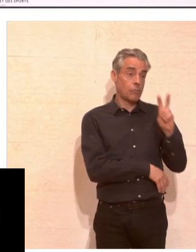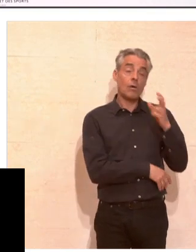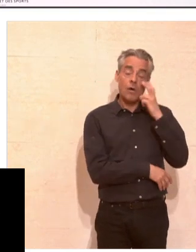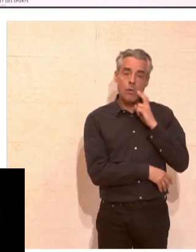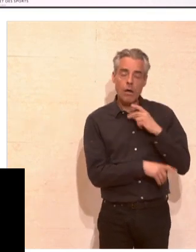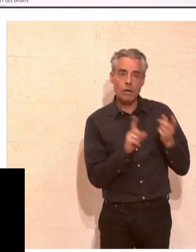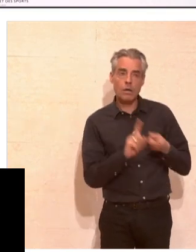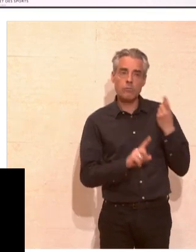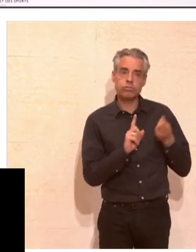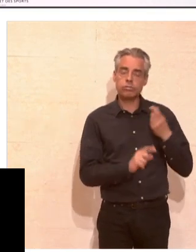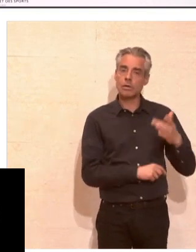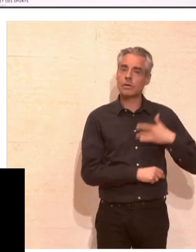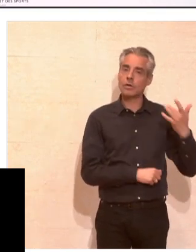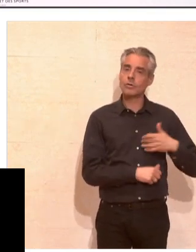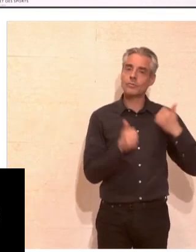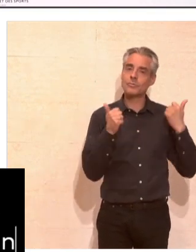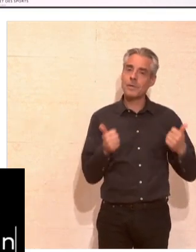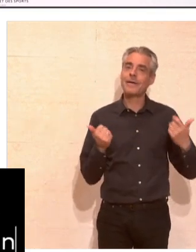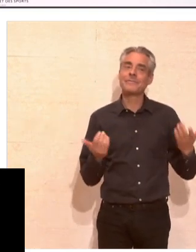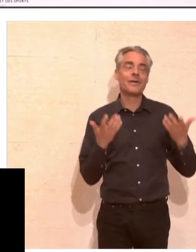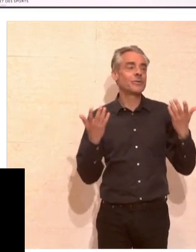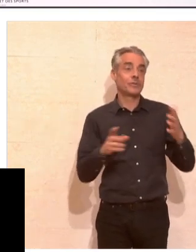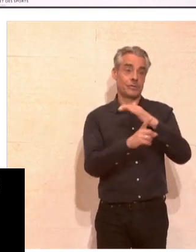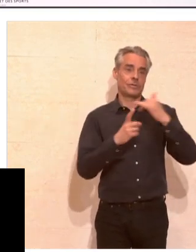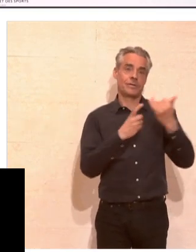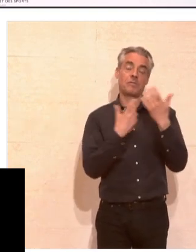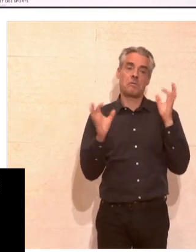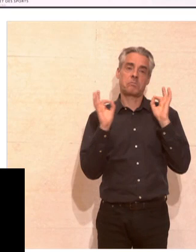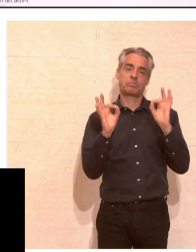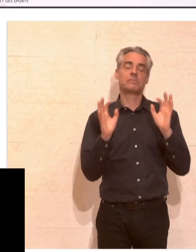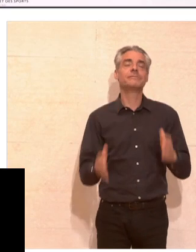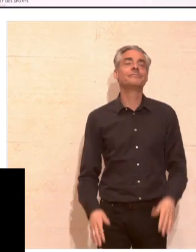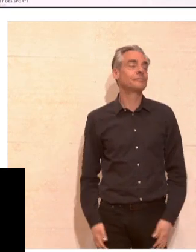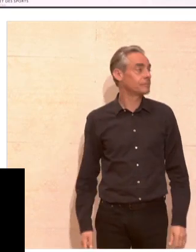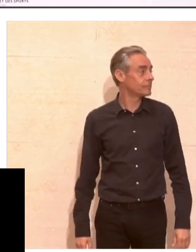intéressante et tout à fait pertinente dans notre société actuelle.